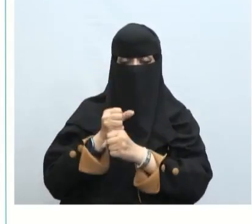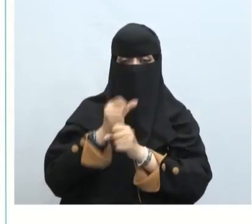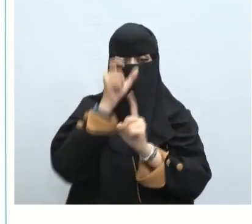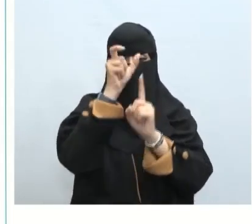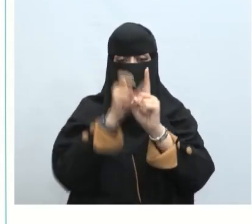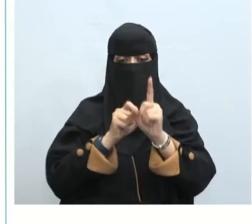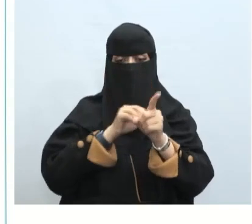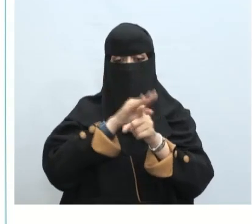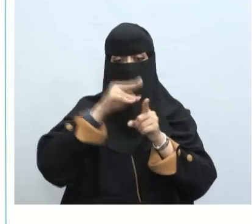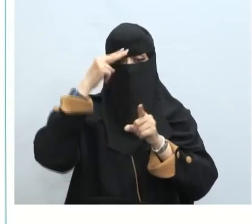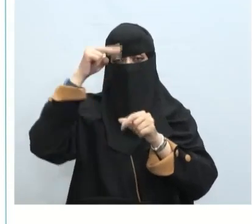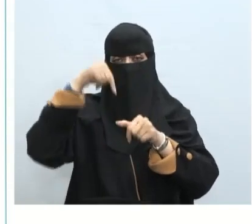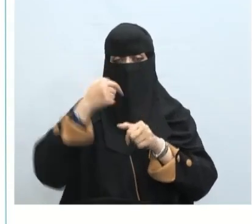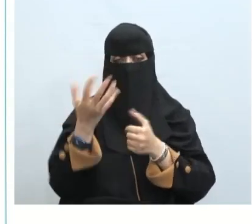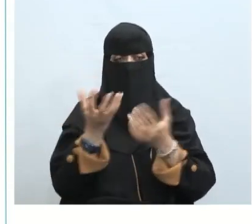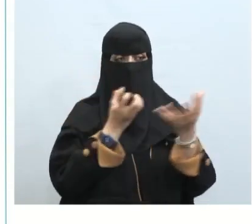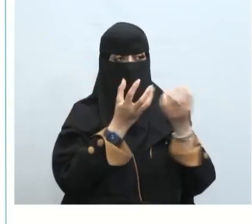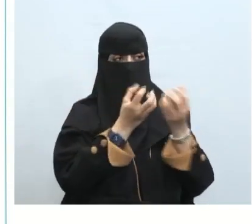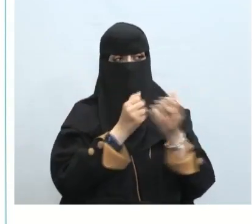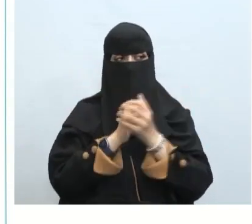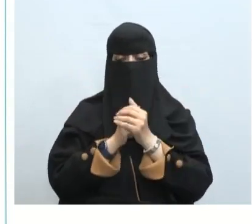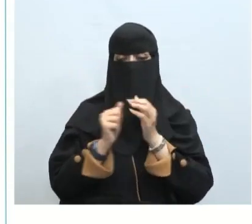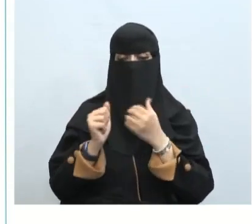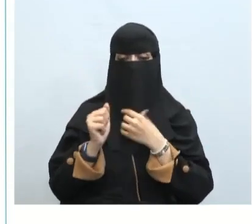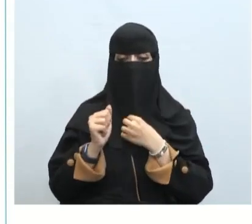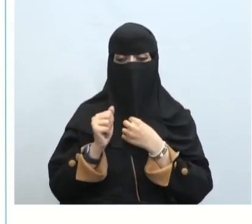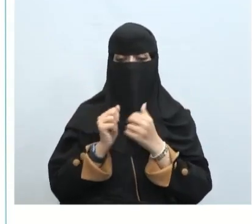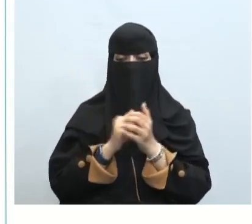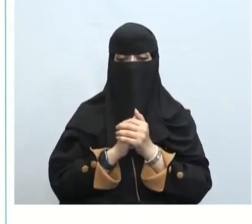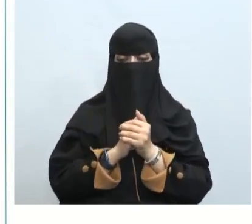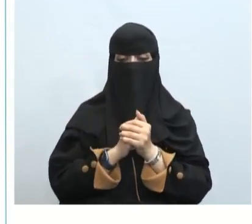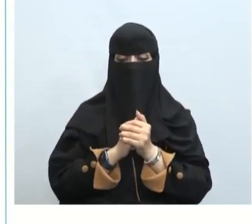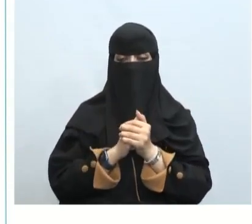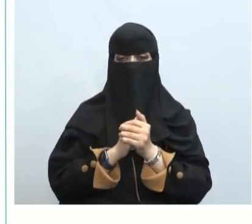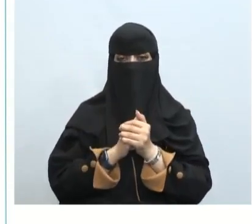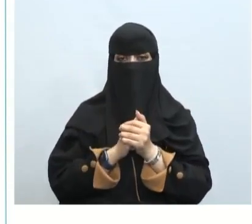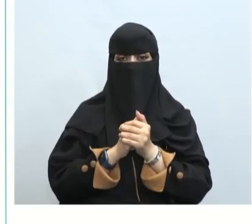ومن فوائد الانتماء للوطن حمايه الوطن ومكتسباته